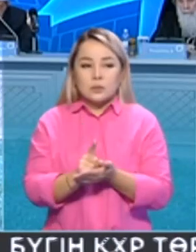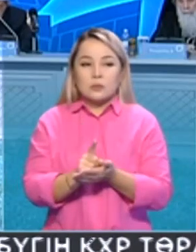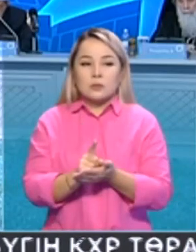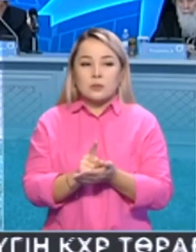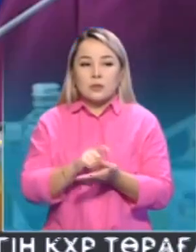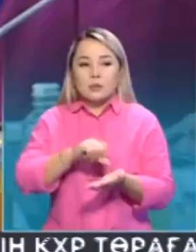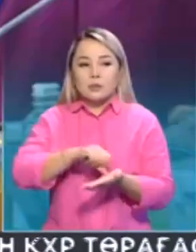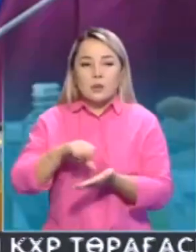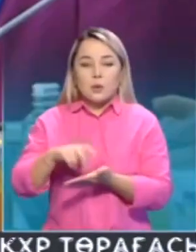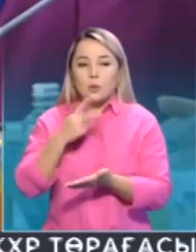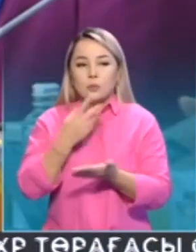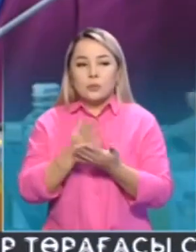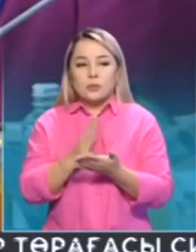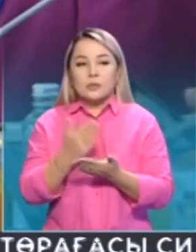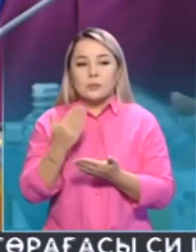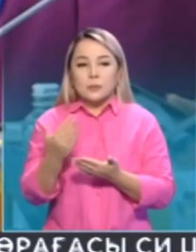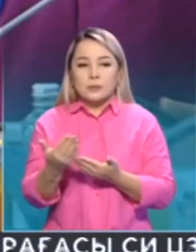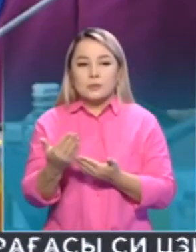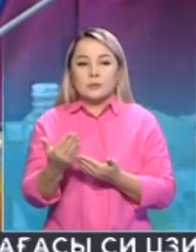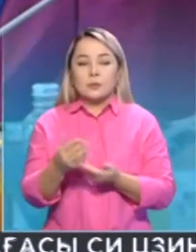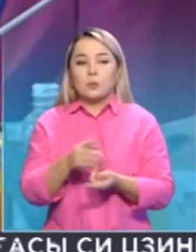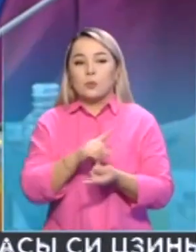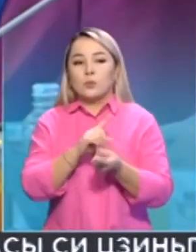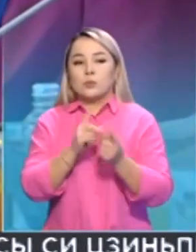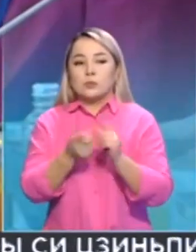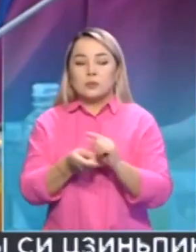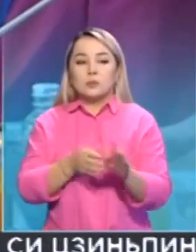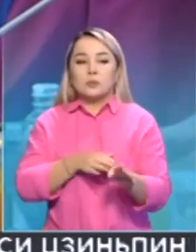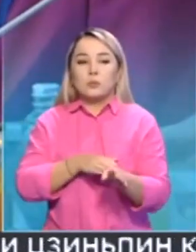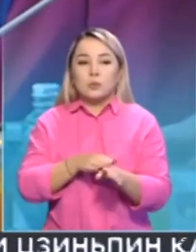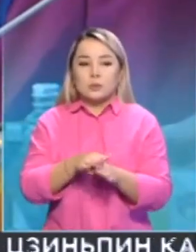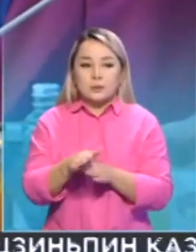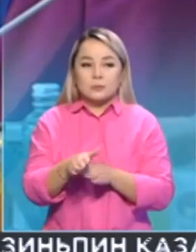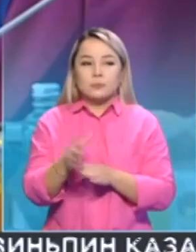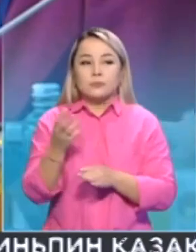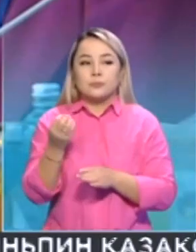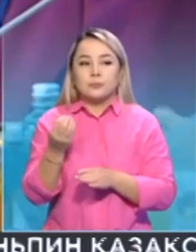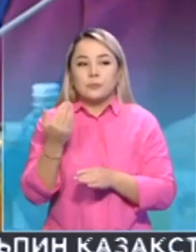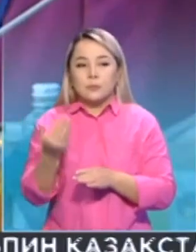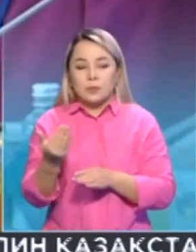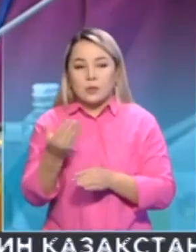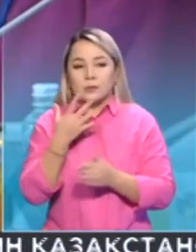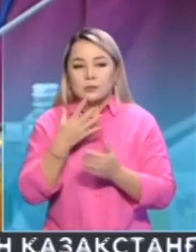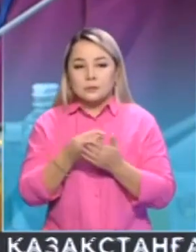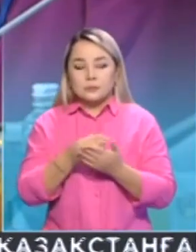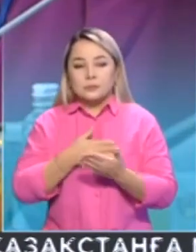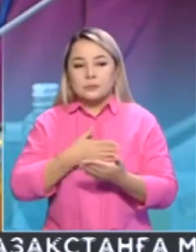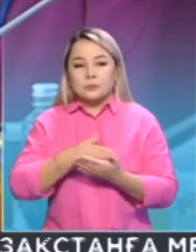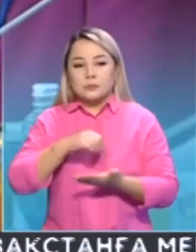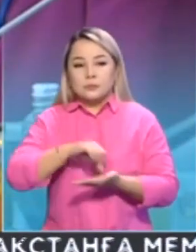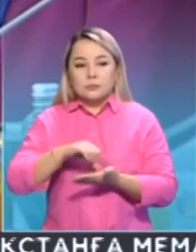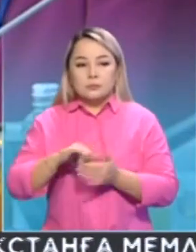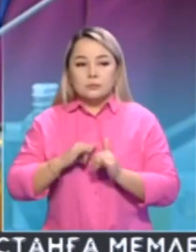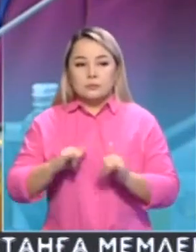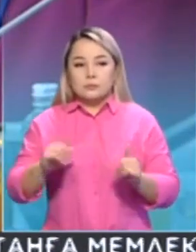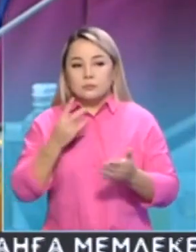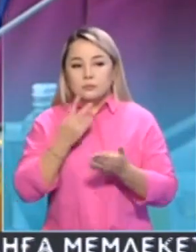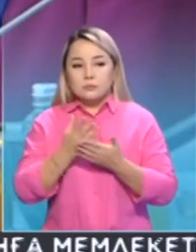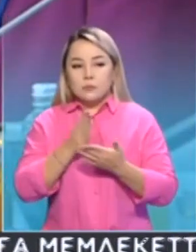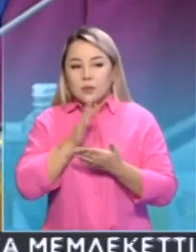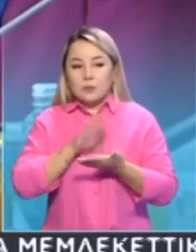екенімізді көрсетеді. Өзгеріске толы әрі белсіздік белең алған қазіргі